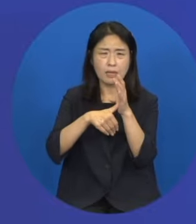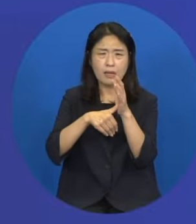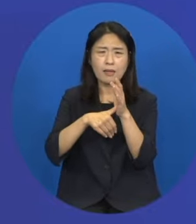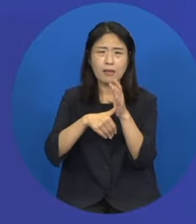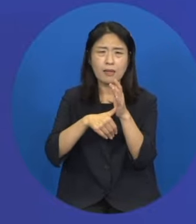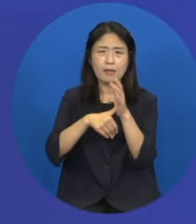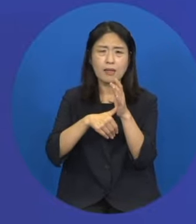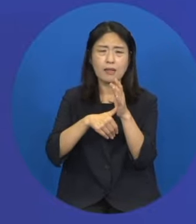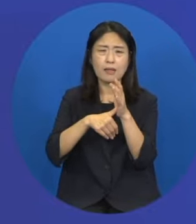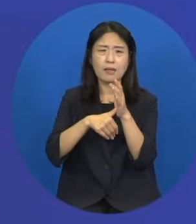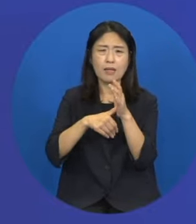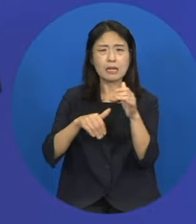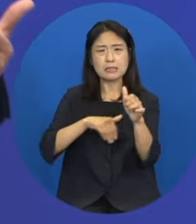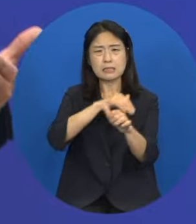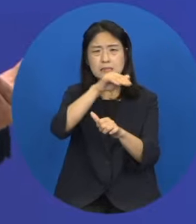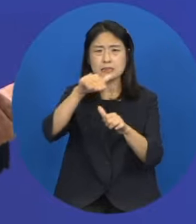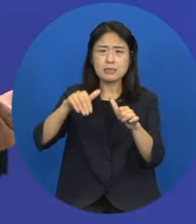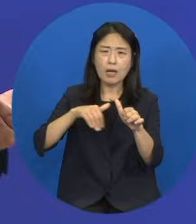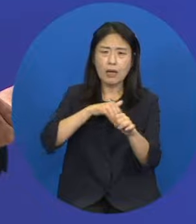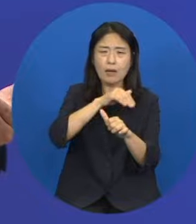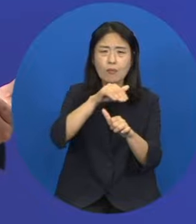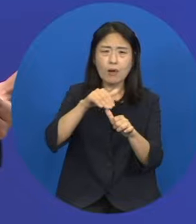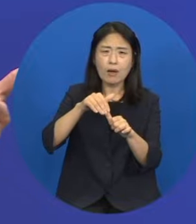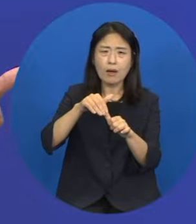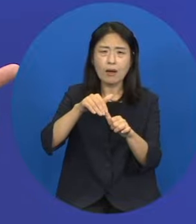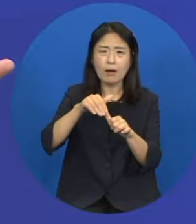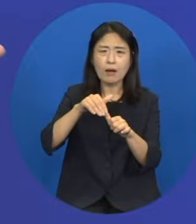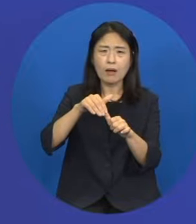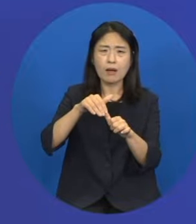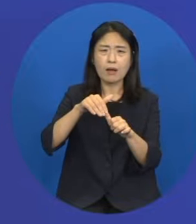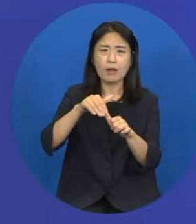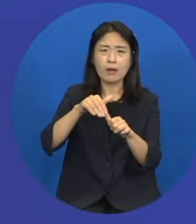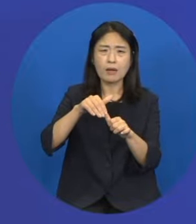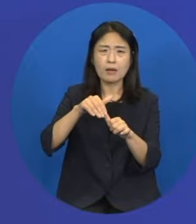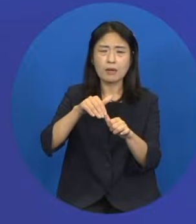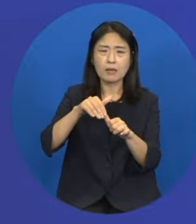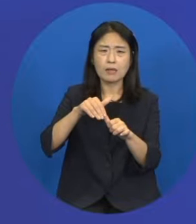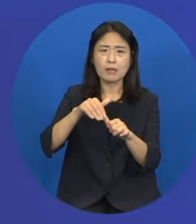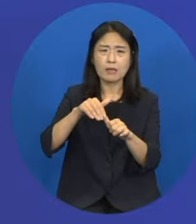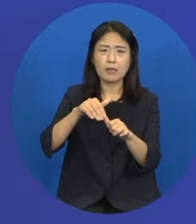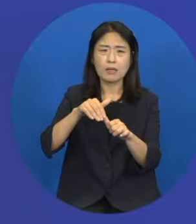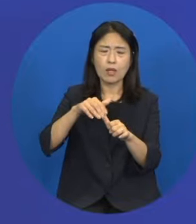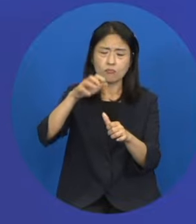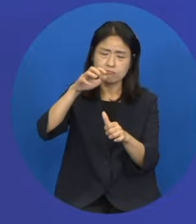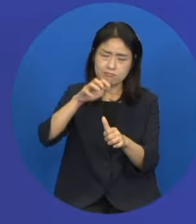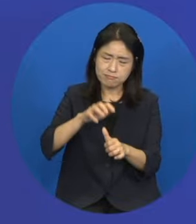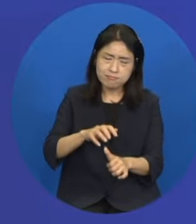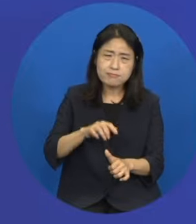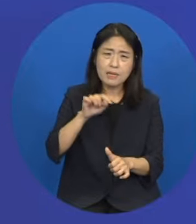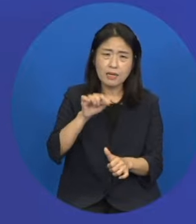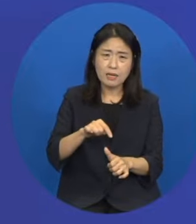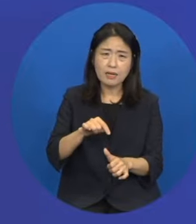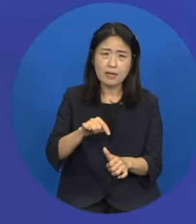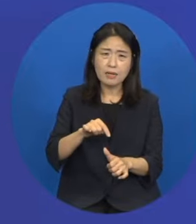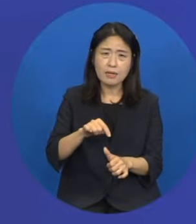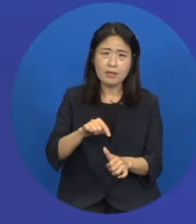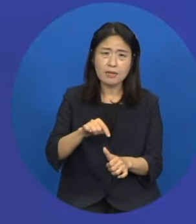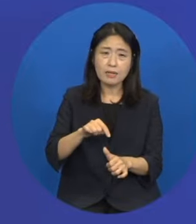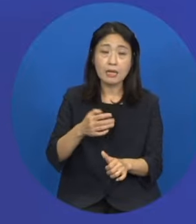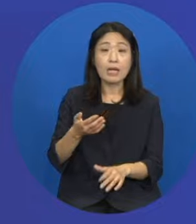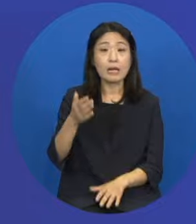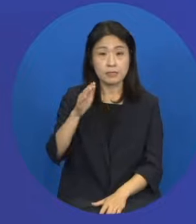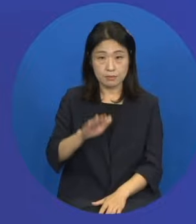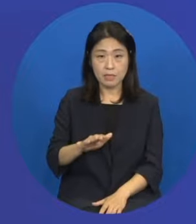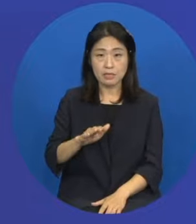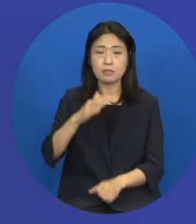상황에 갇혀 있다 보니 신앙이 마비되어 버립니다. 그런데 이런 얘기를 하세요. 신앙생활이란 하나님의 개입을